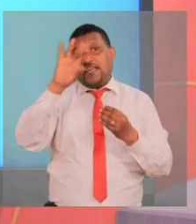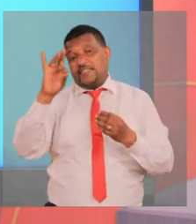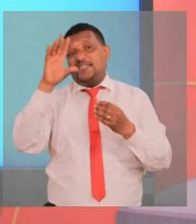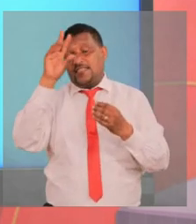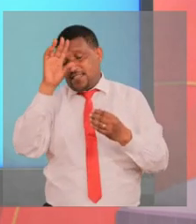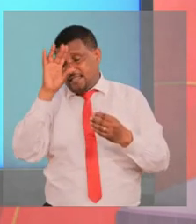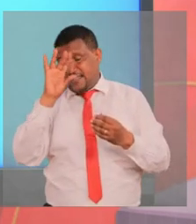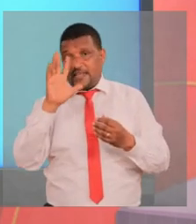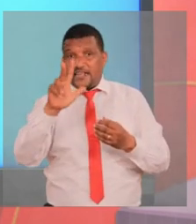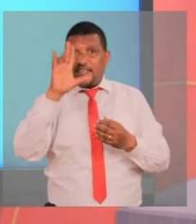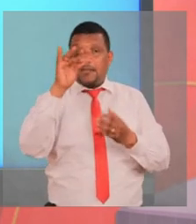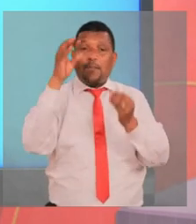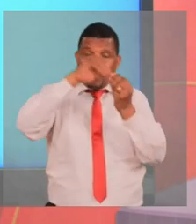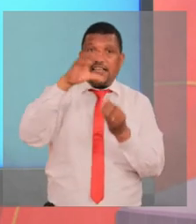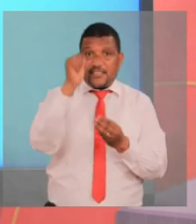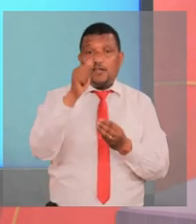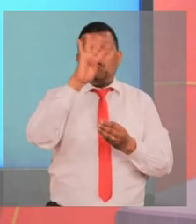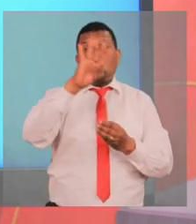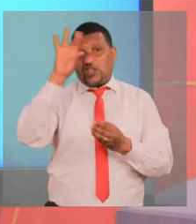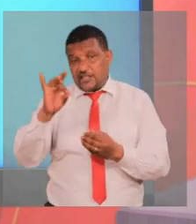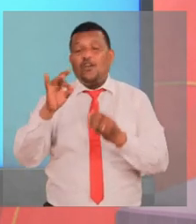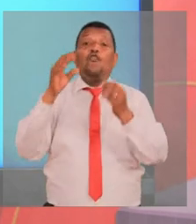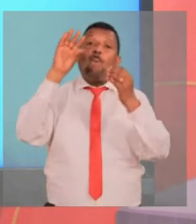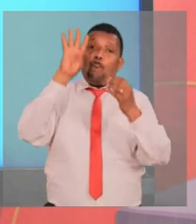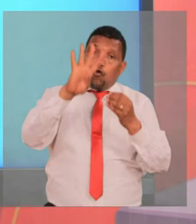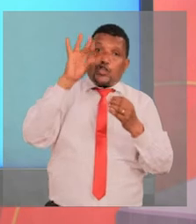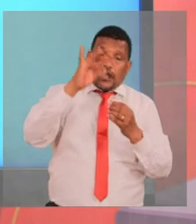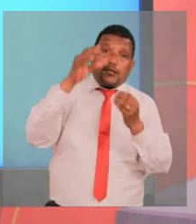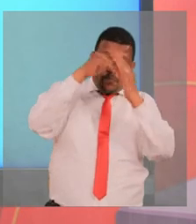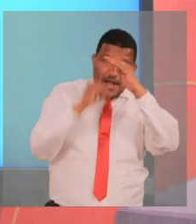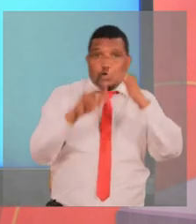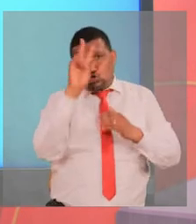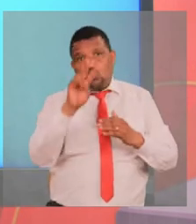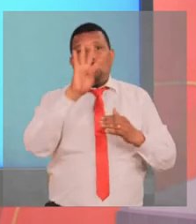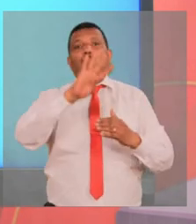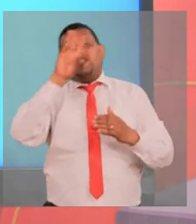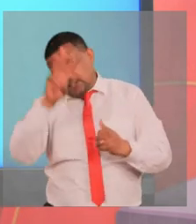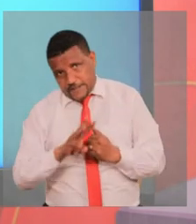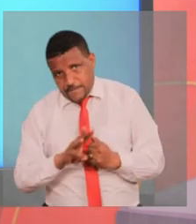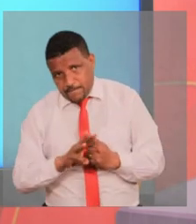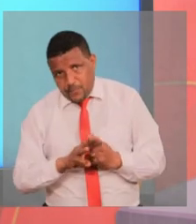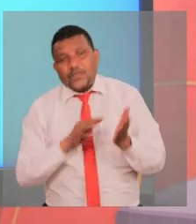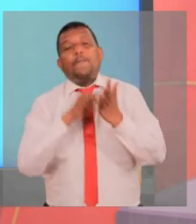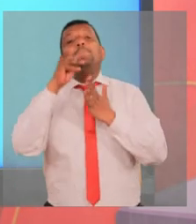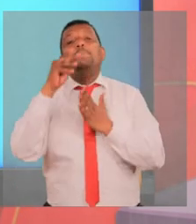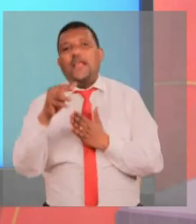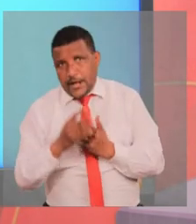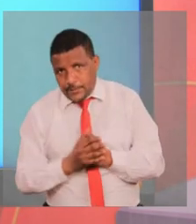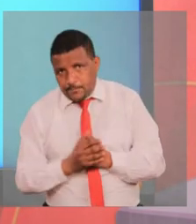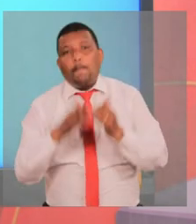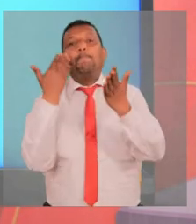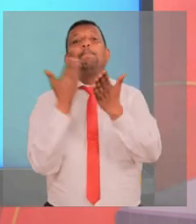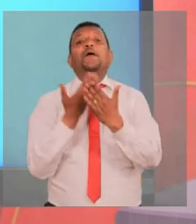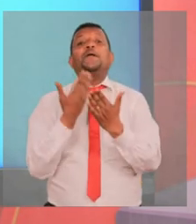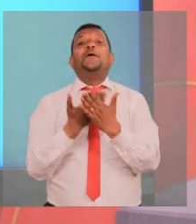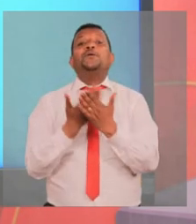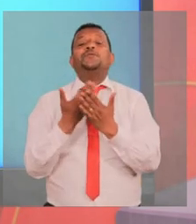subscirbe एक पाठ - 2036 400 मिलियन